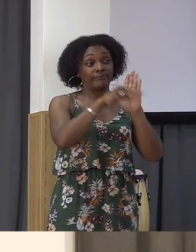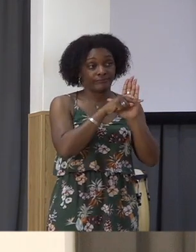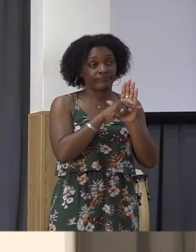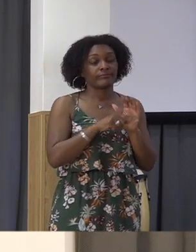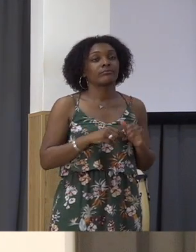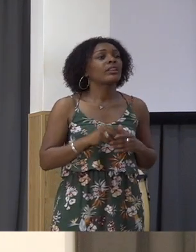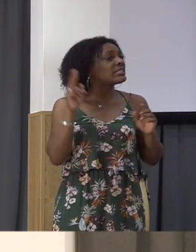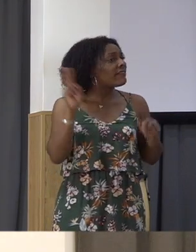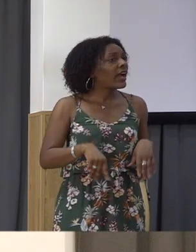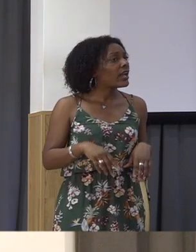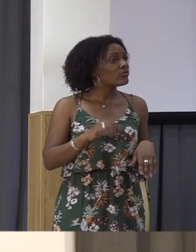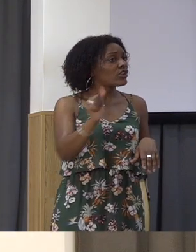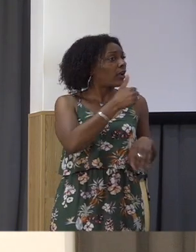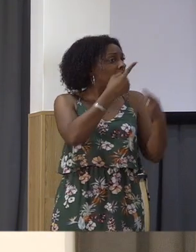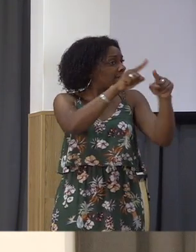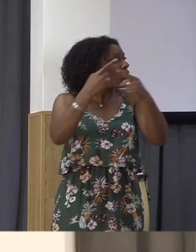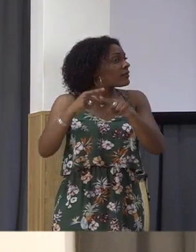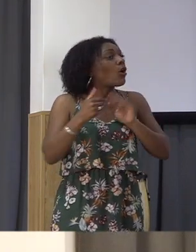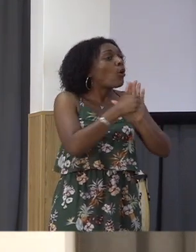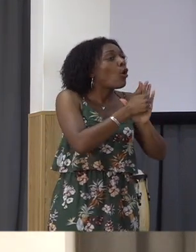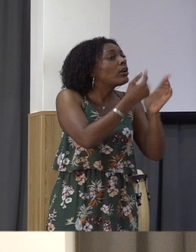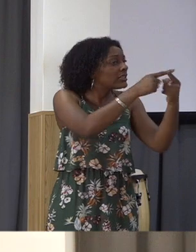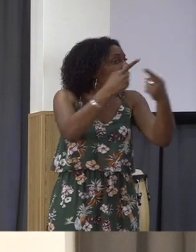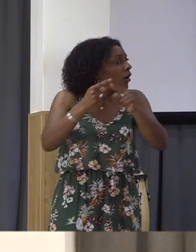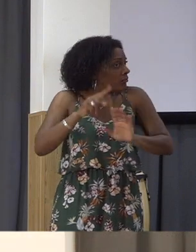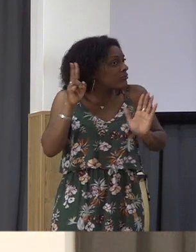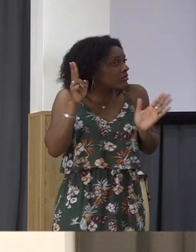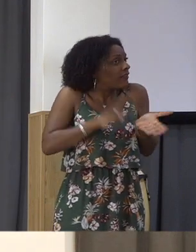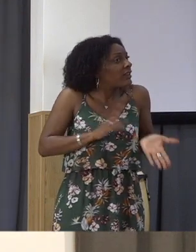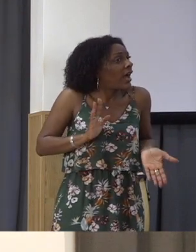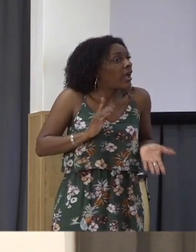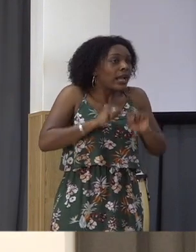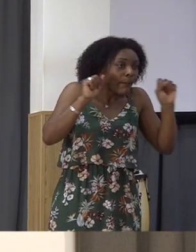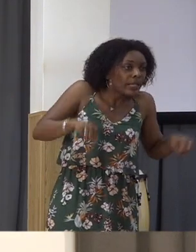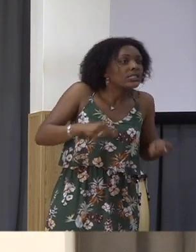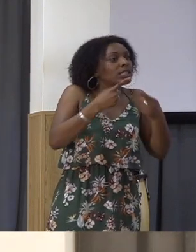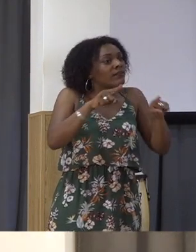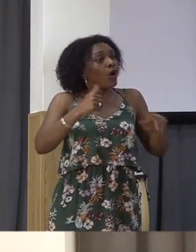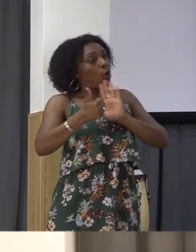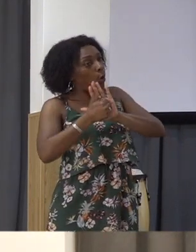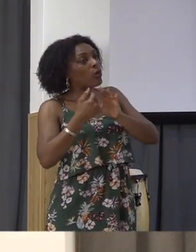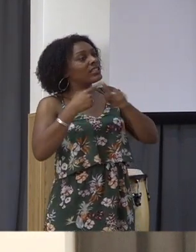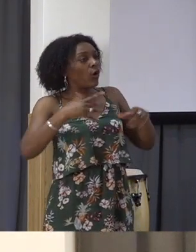les membres sont différents, ont des capacités et des rôles qui sont différents.